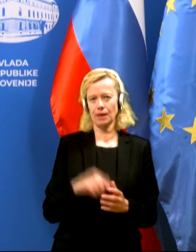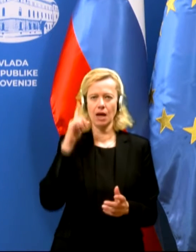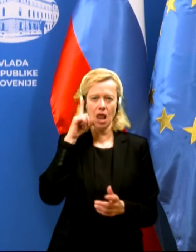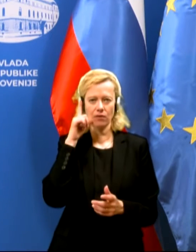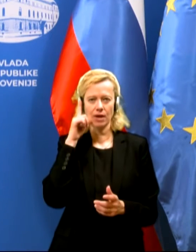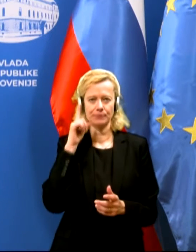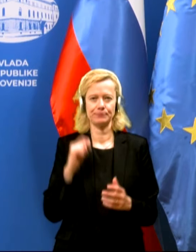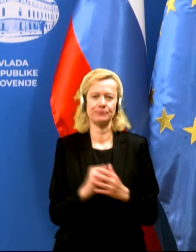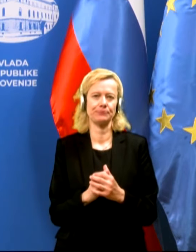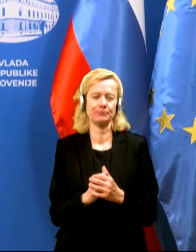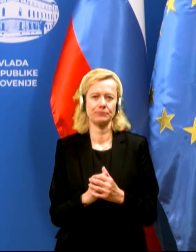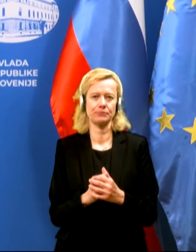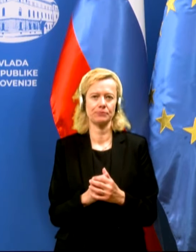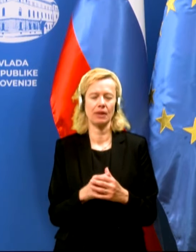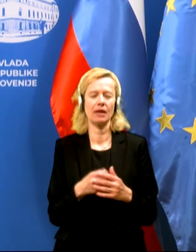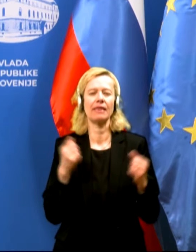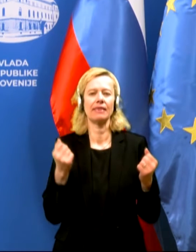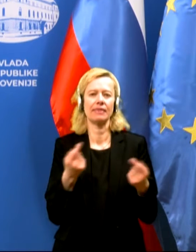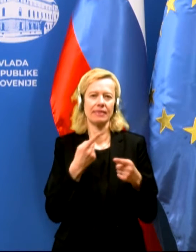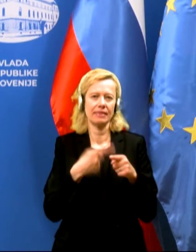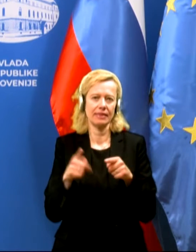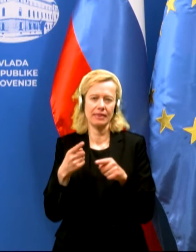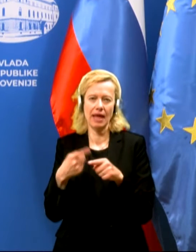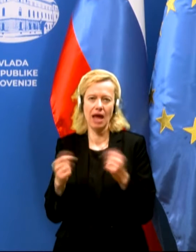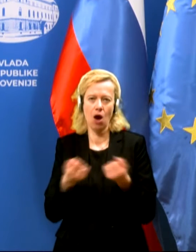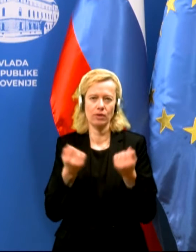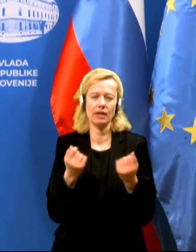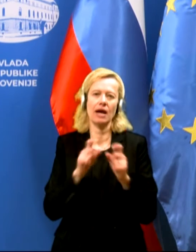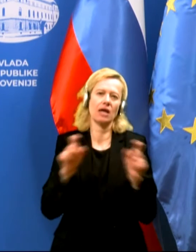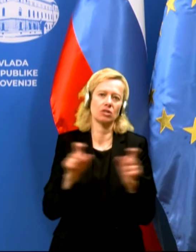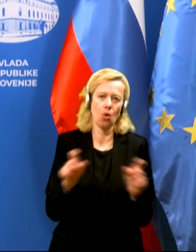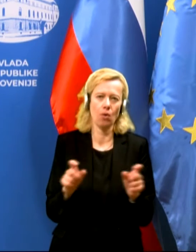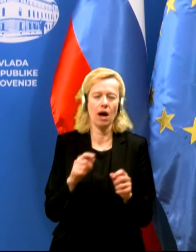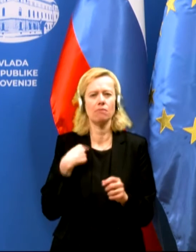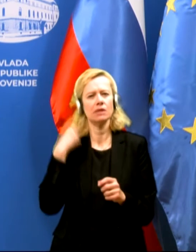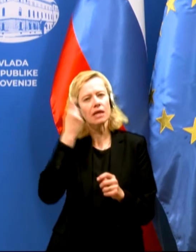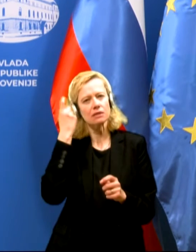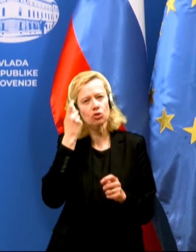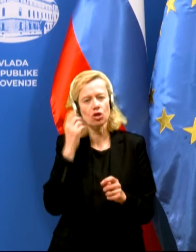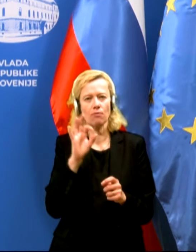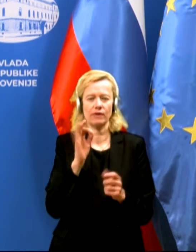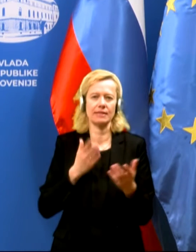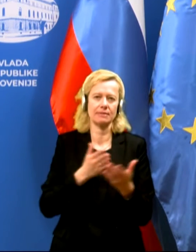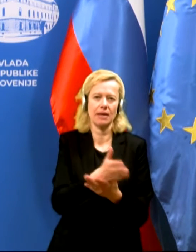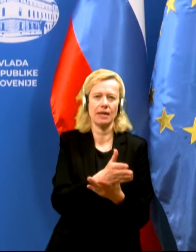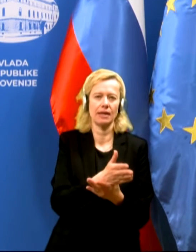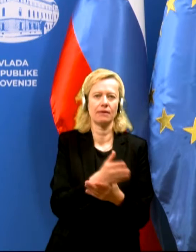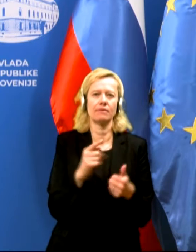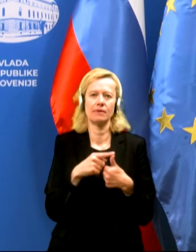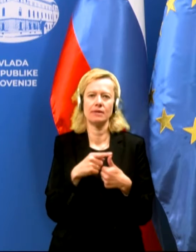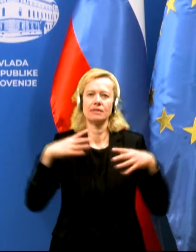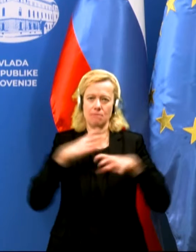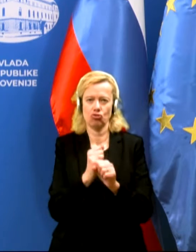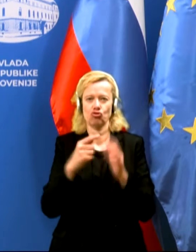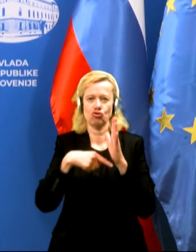Glavna dejavnika oziroma razloga, da razmišljamo v tej smeri, pa sta seveda zmanjšanje